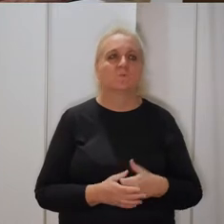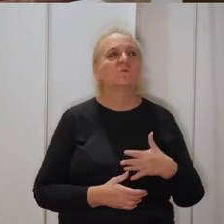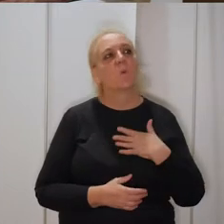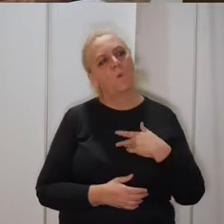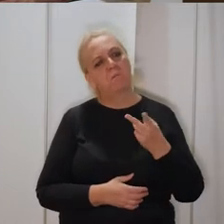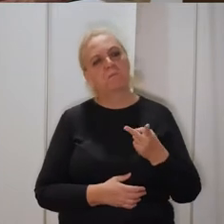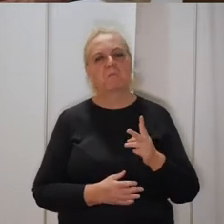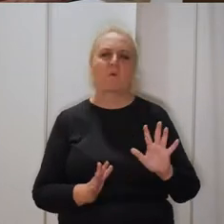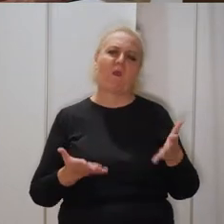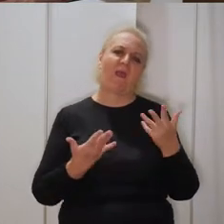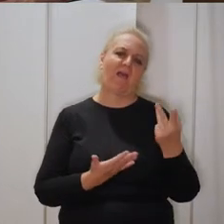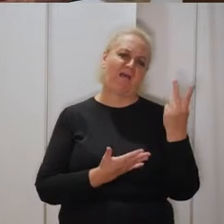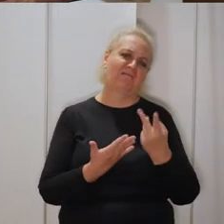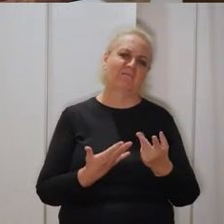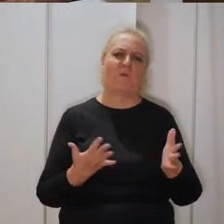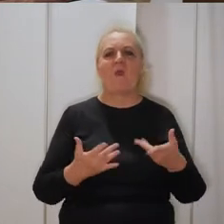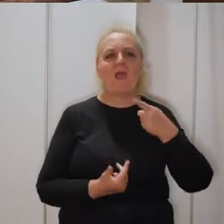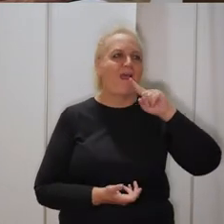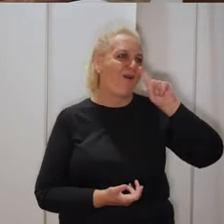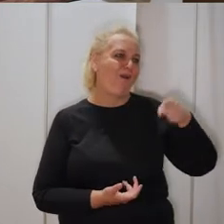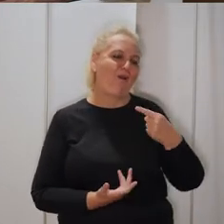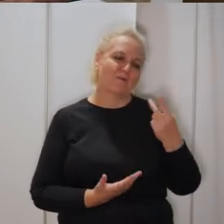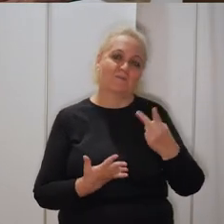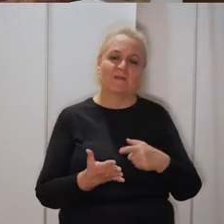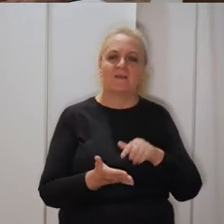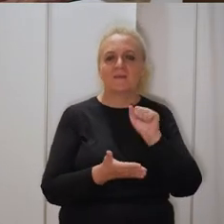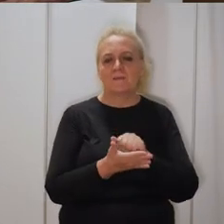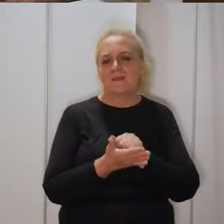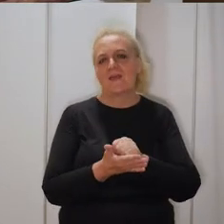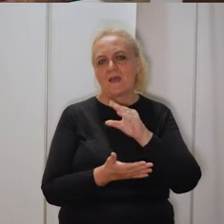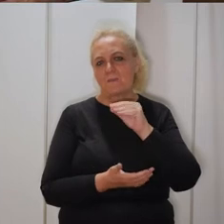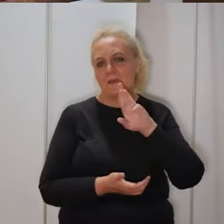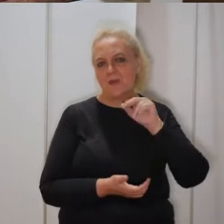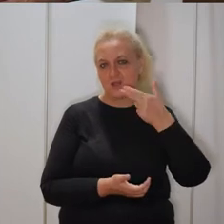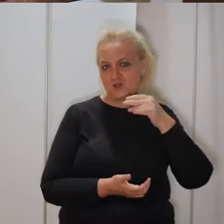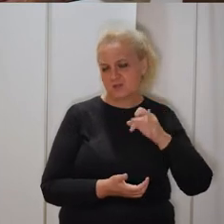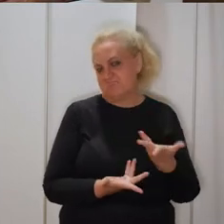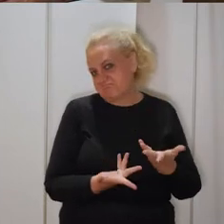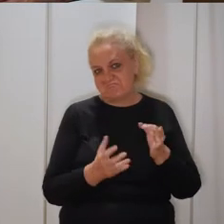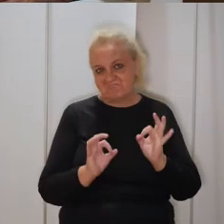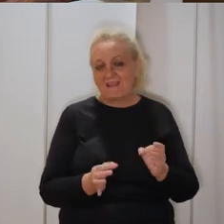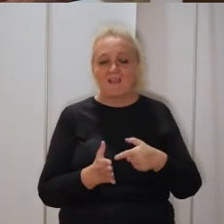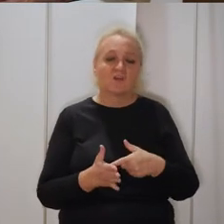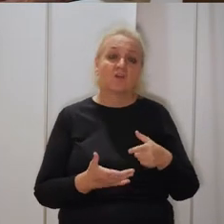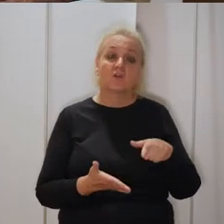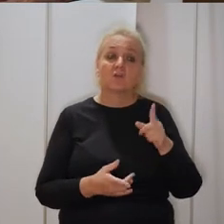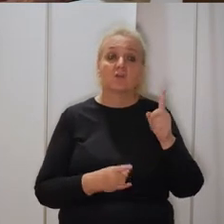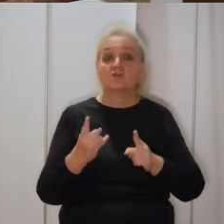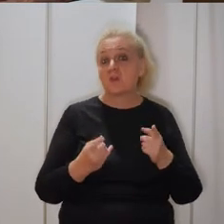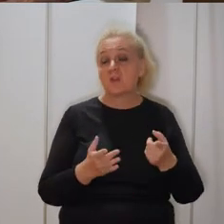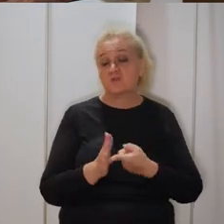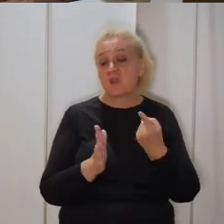lekkiej literatury, bardzo lekkiego komiksu, są drukiem efemerycznym, niewątpliwie. Często ciężko bardzo